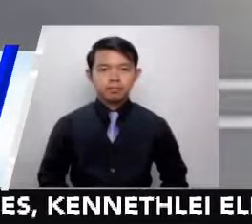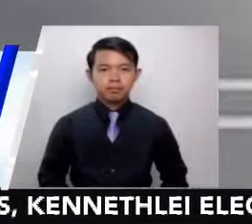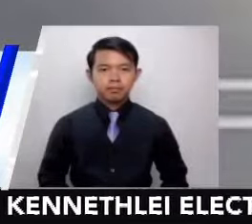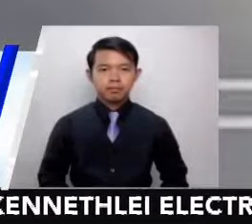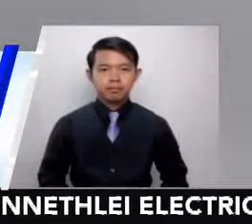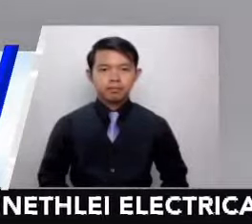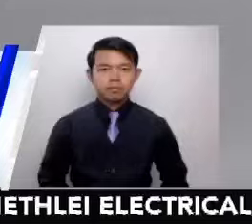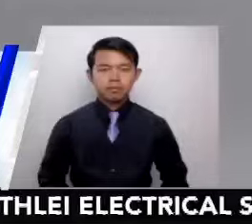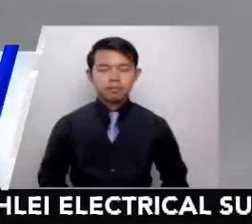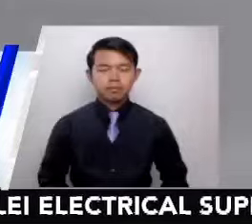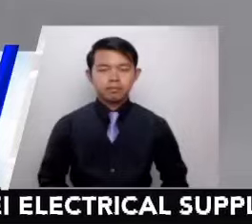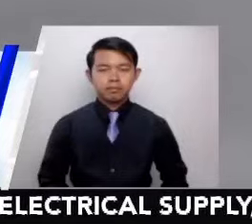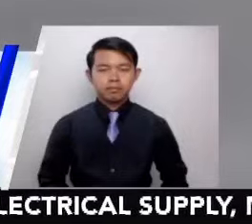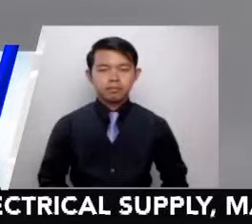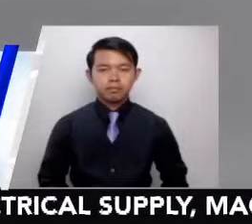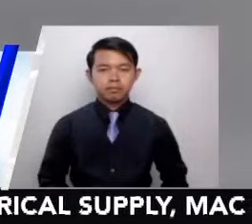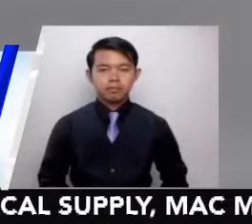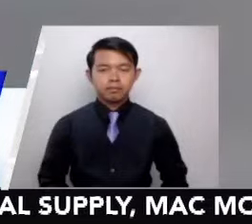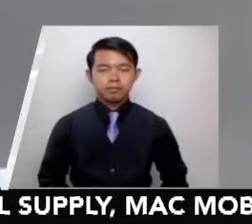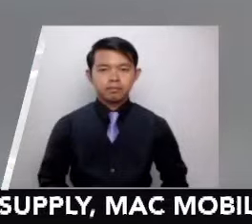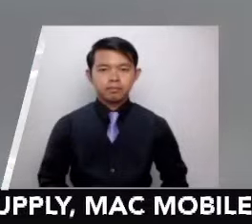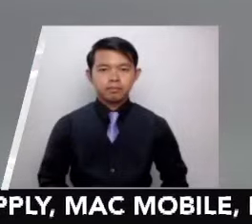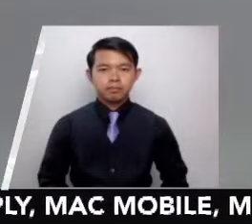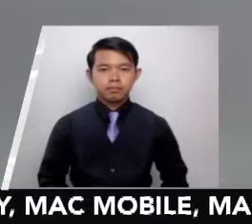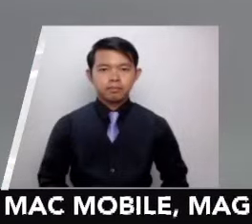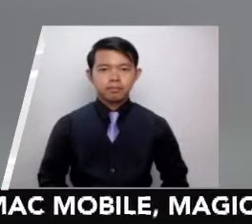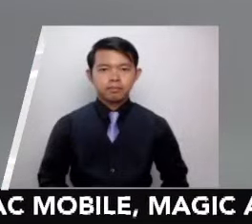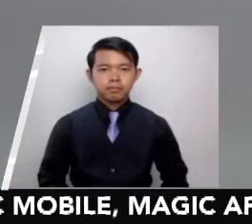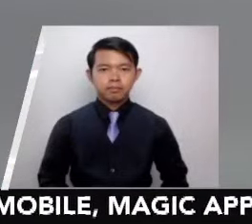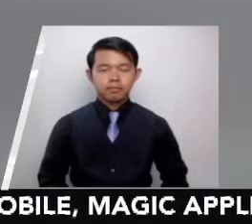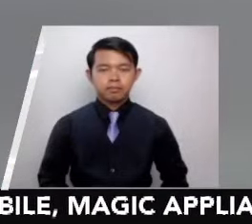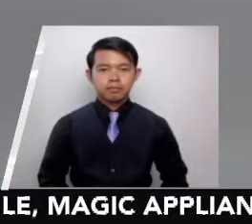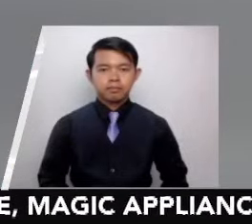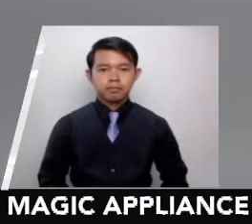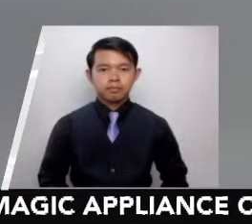multicab. Walang ibang nadamay sa aksidente.